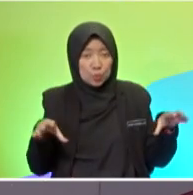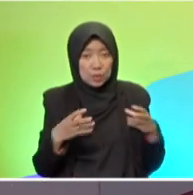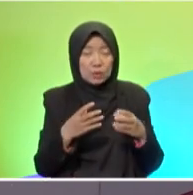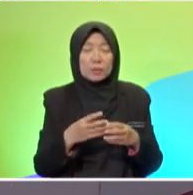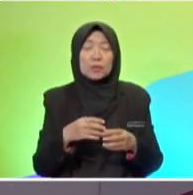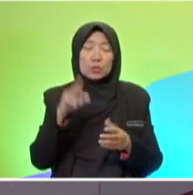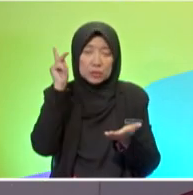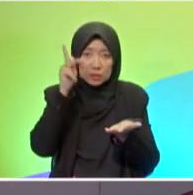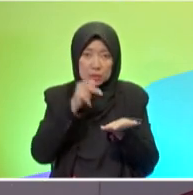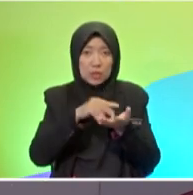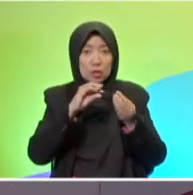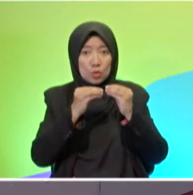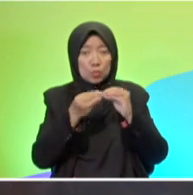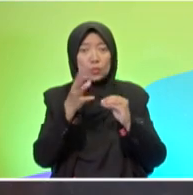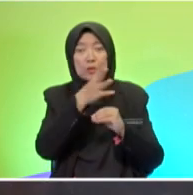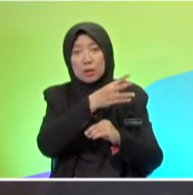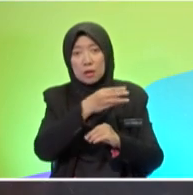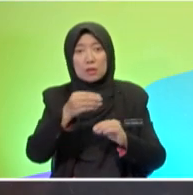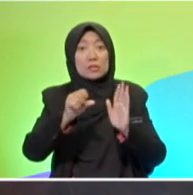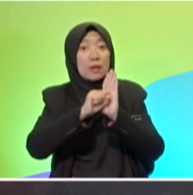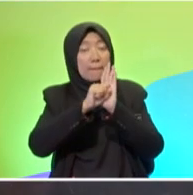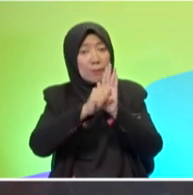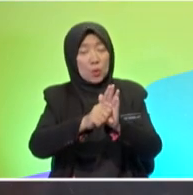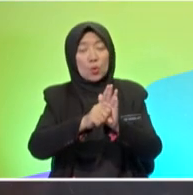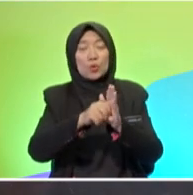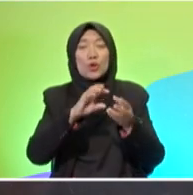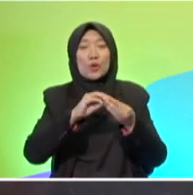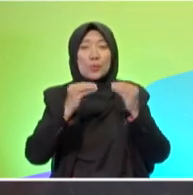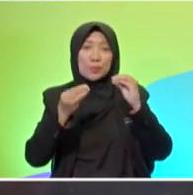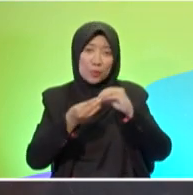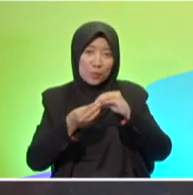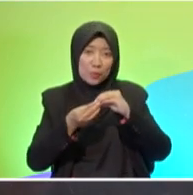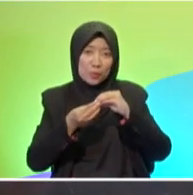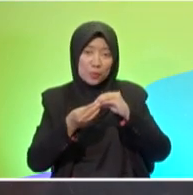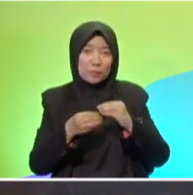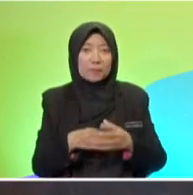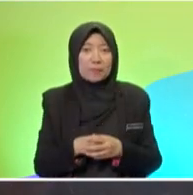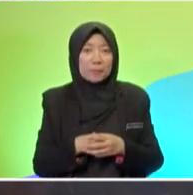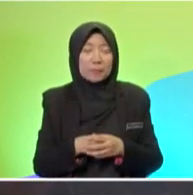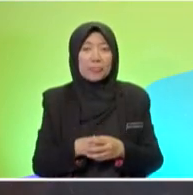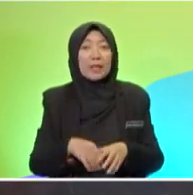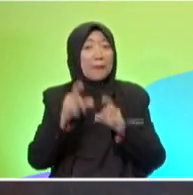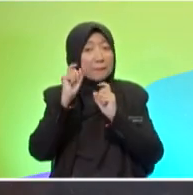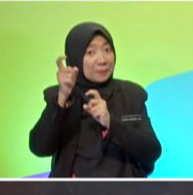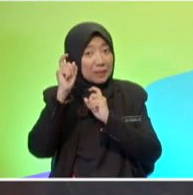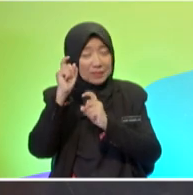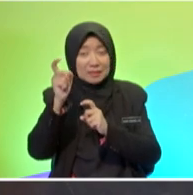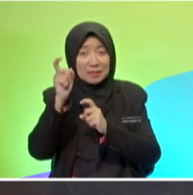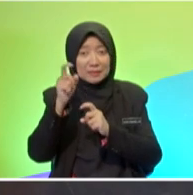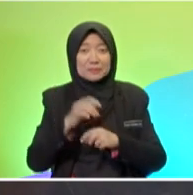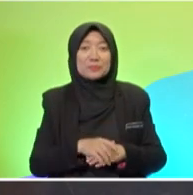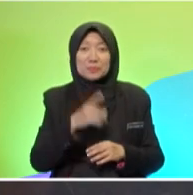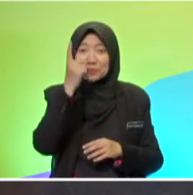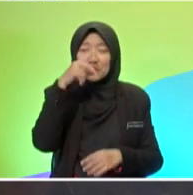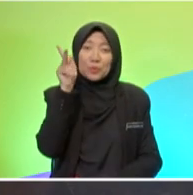dan kenal simu nombor. Ya, betul tu cikgu. Macam biasa, saya nak bagi ganjaran pada kakak